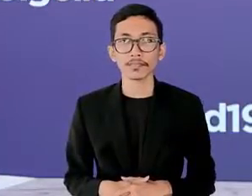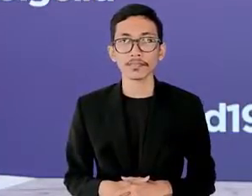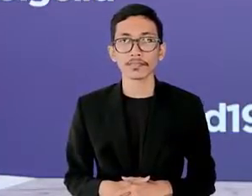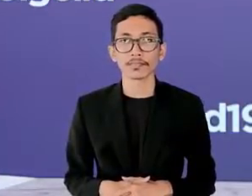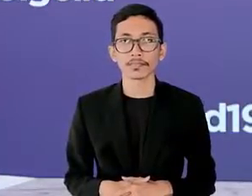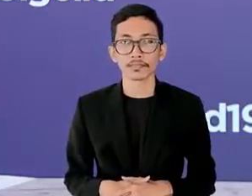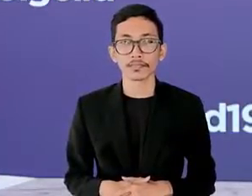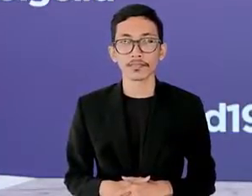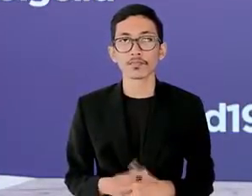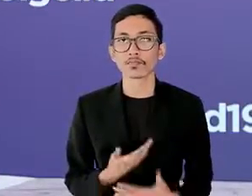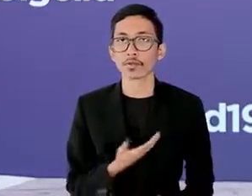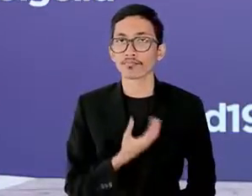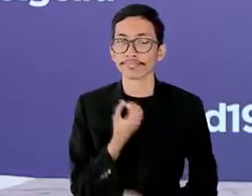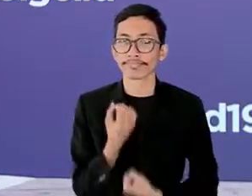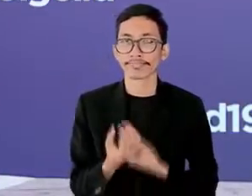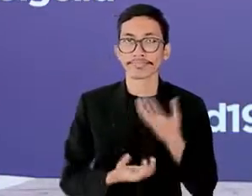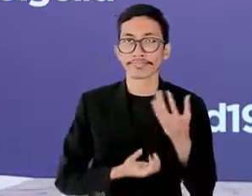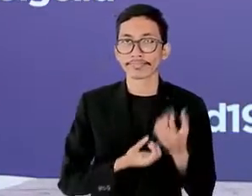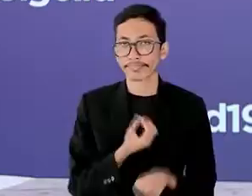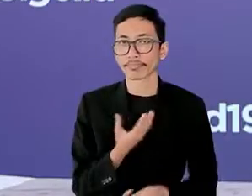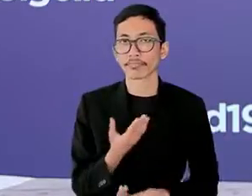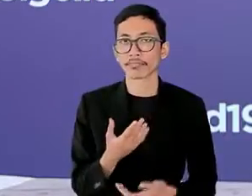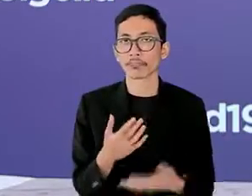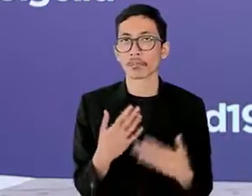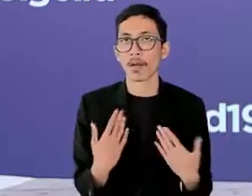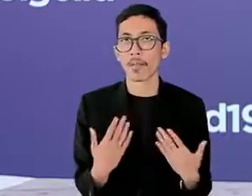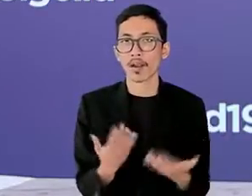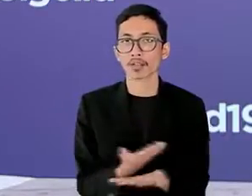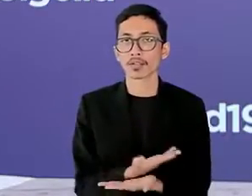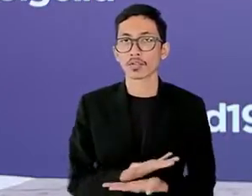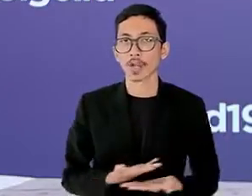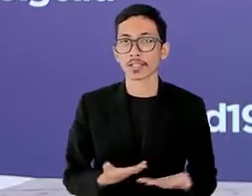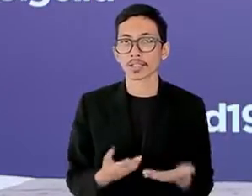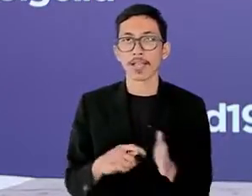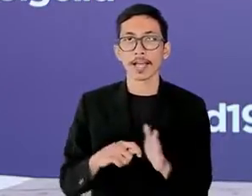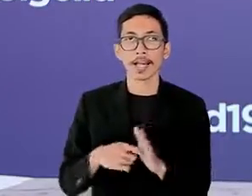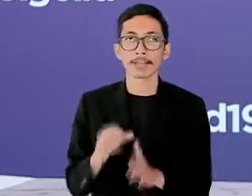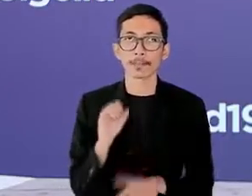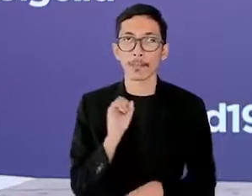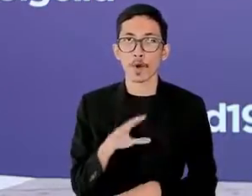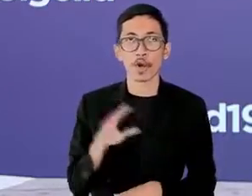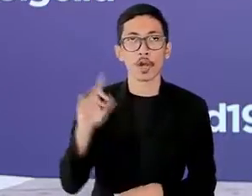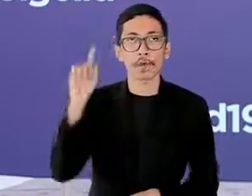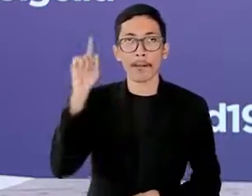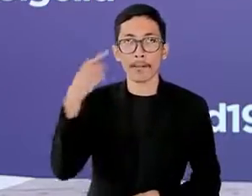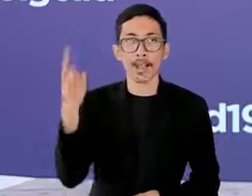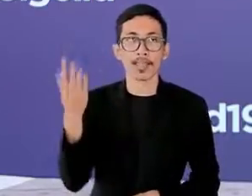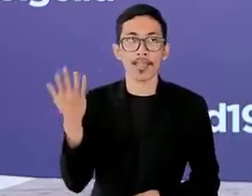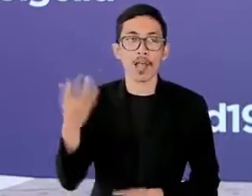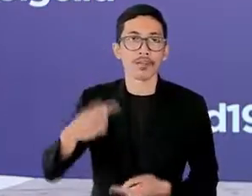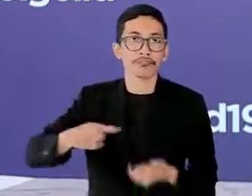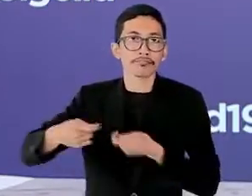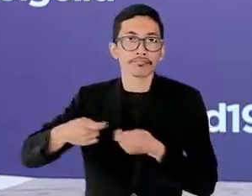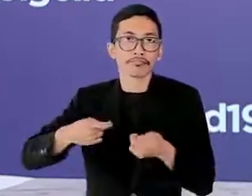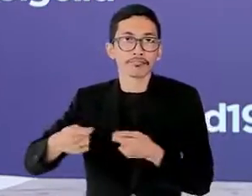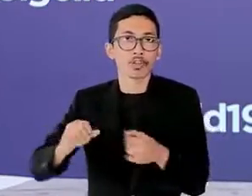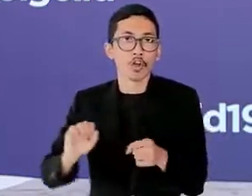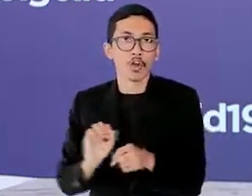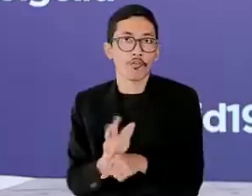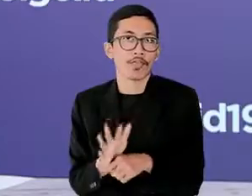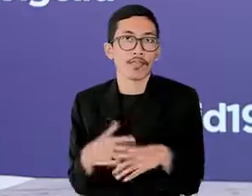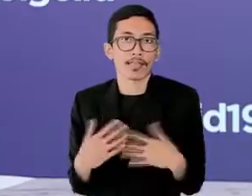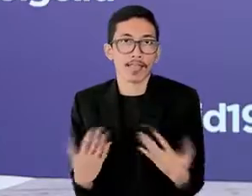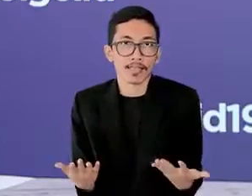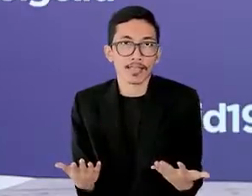akan mencoba menjabarkan Bagaimana sejauh ini respons pemerintah melakukan pengendalian coffee 19 Sampai dengan saat